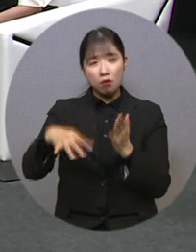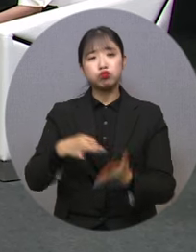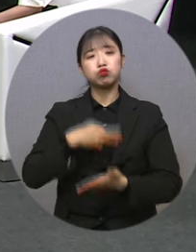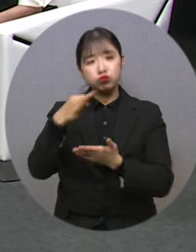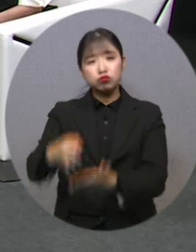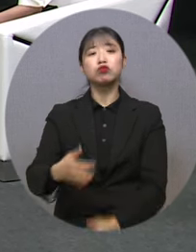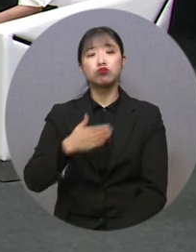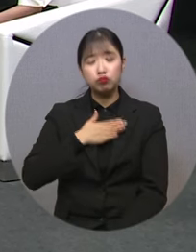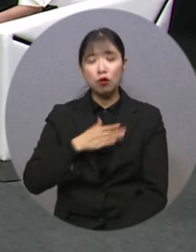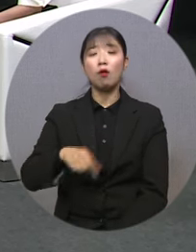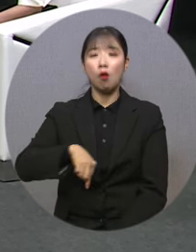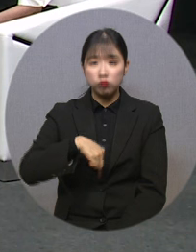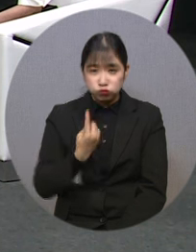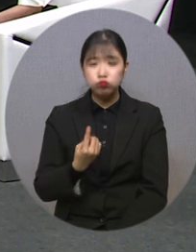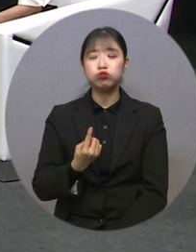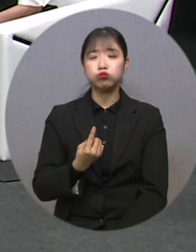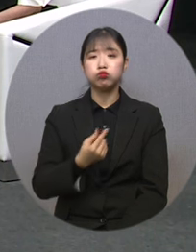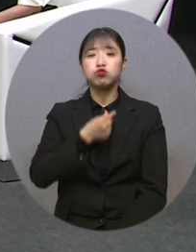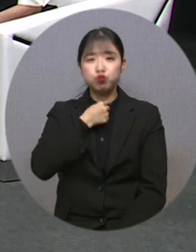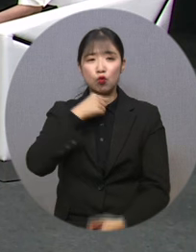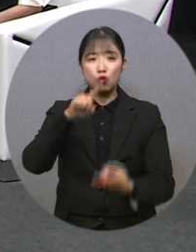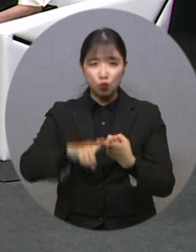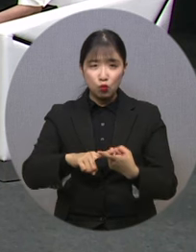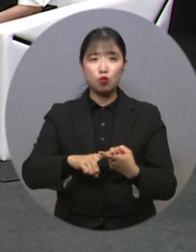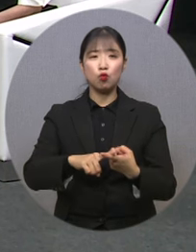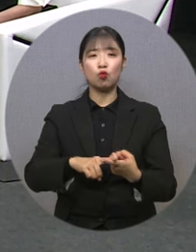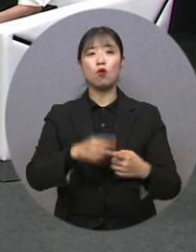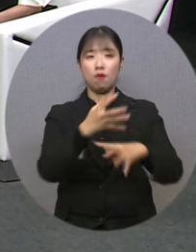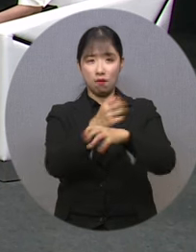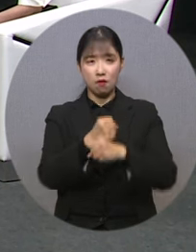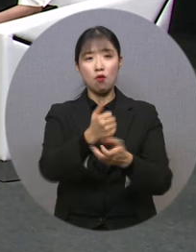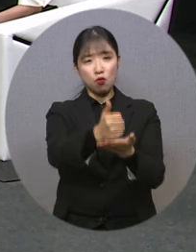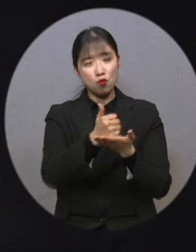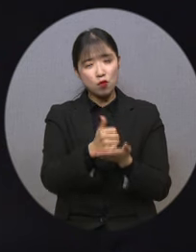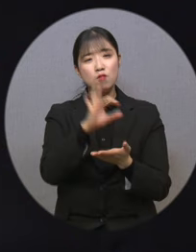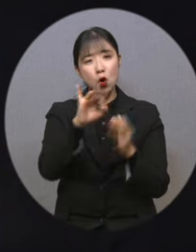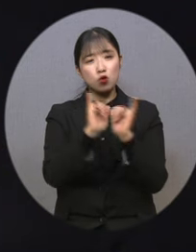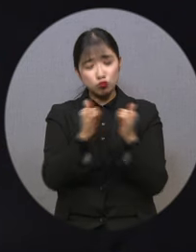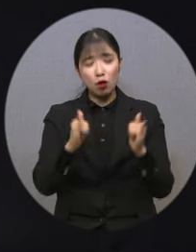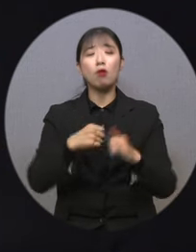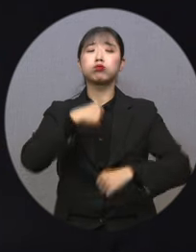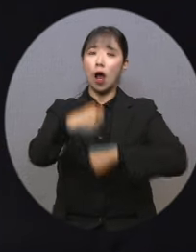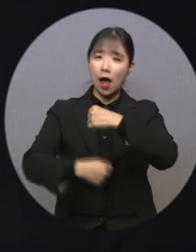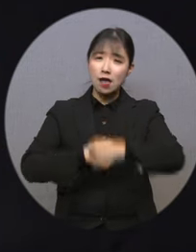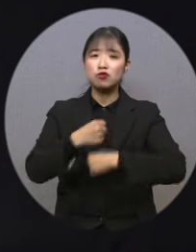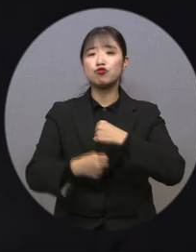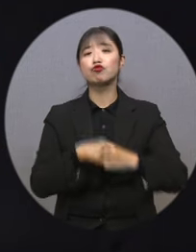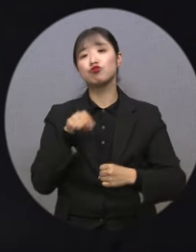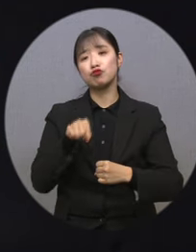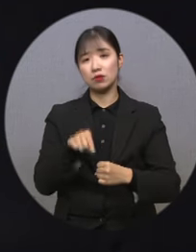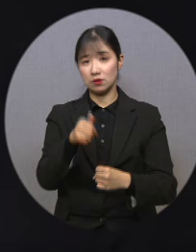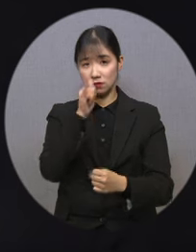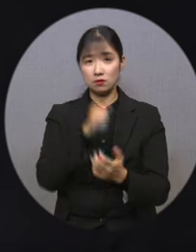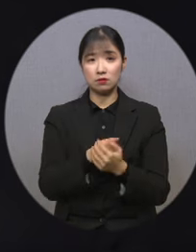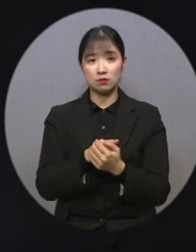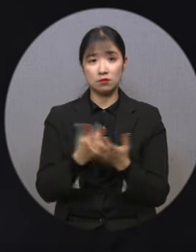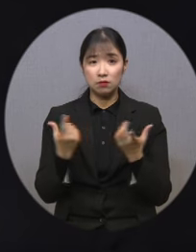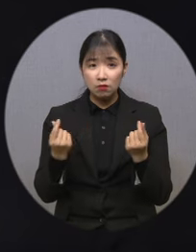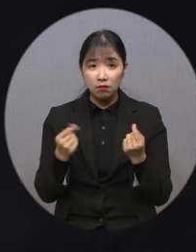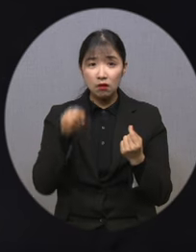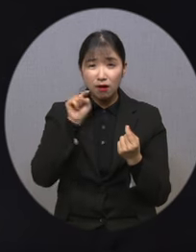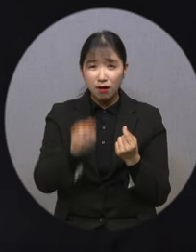스스로 그 고객들과 계약해서 언제 오세요, 손님 10명 언제 오세요 이렇게 받을 수 있어야 돼. 계약 자유의